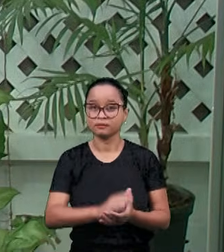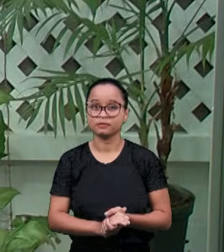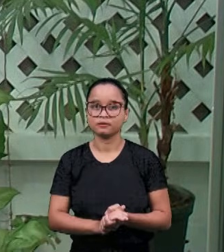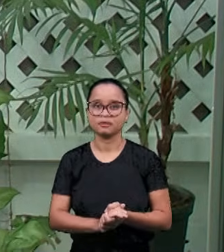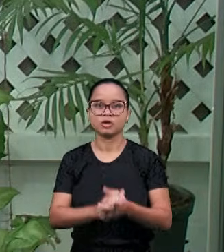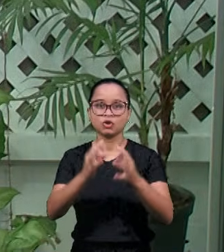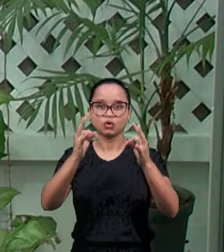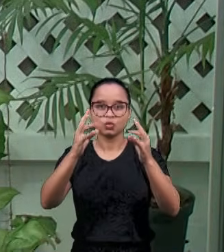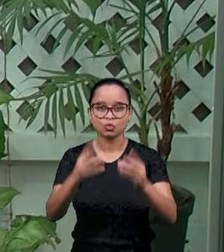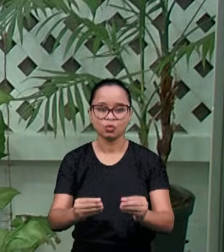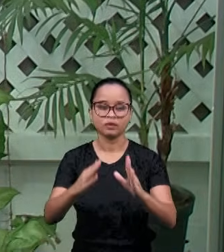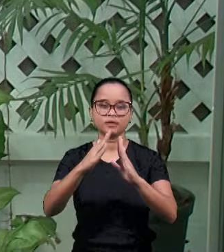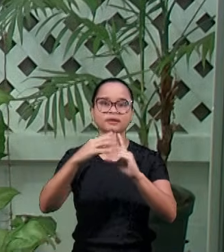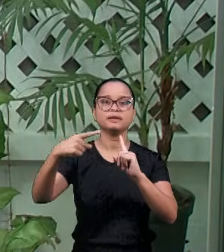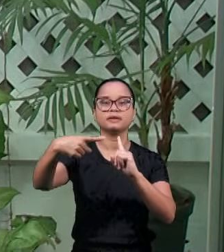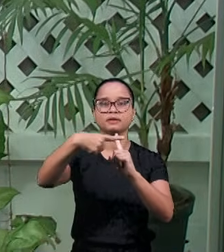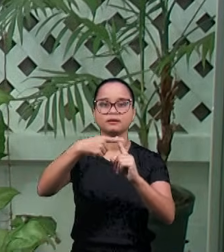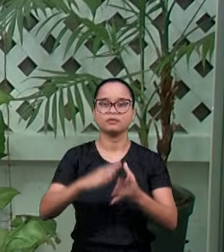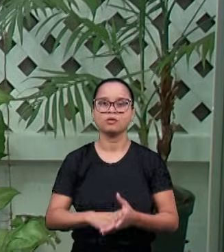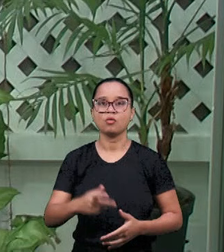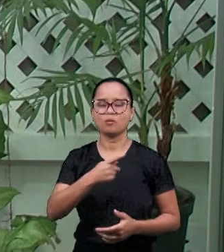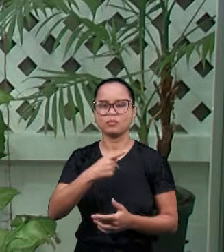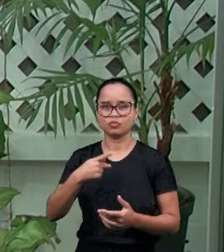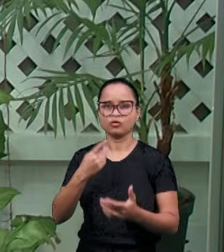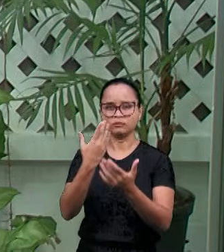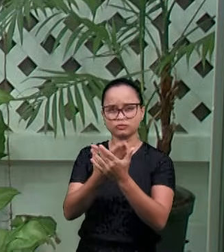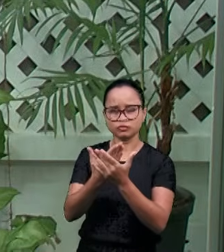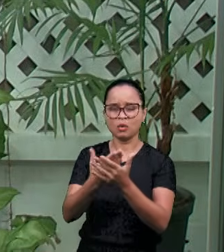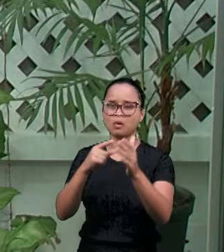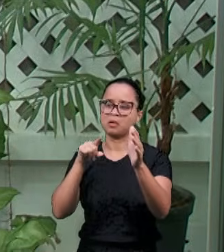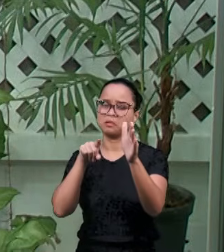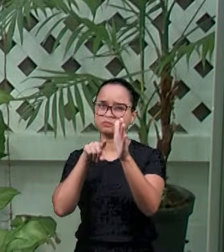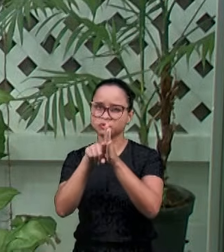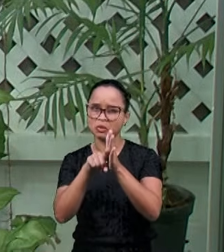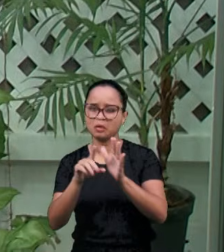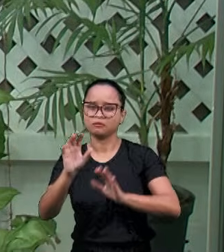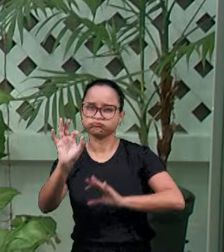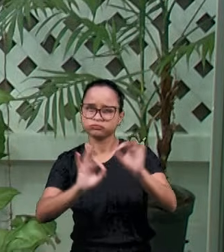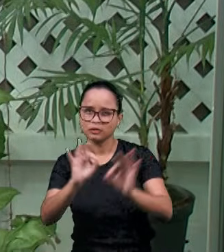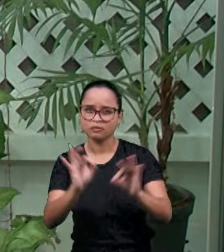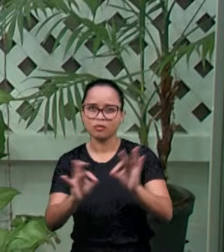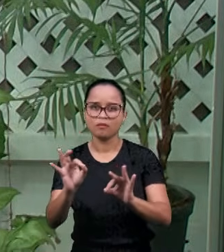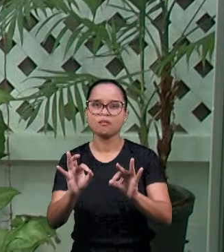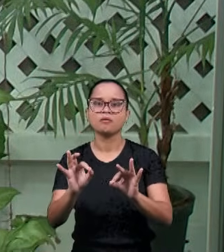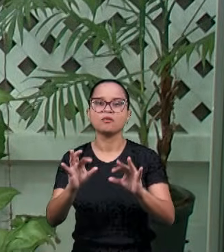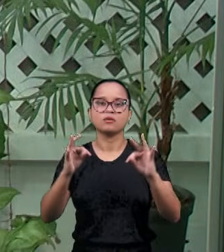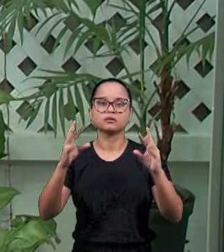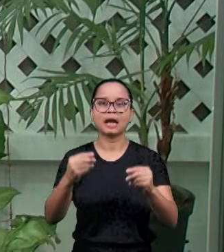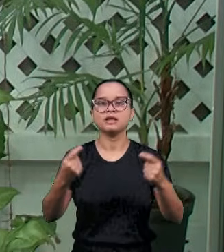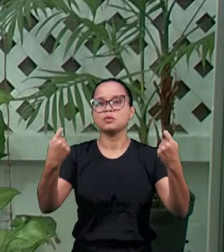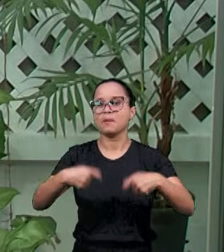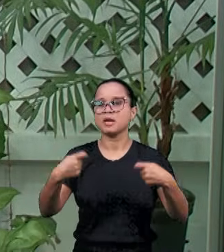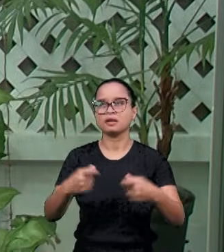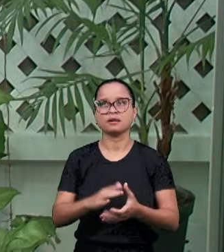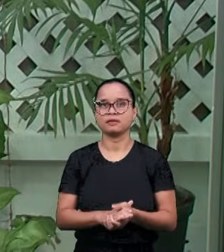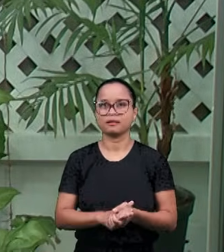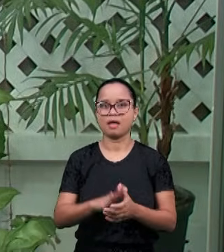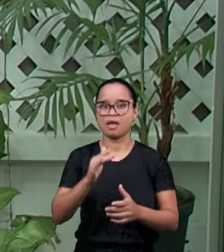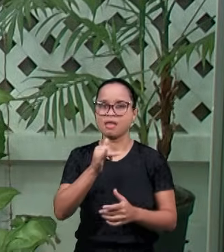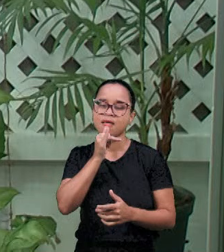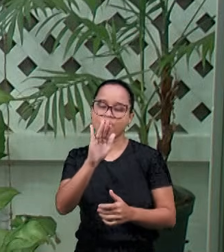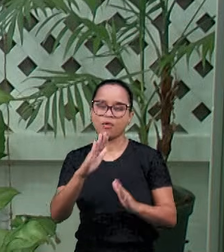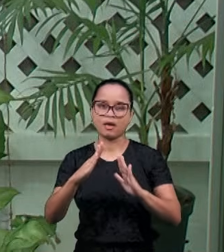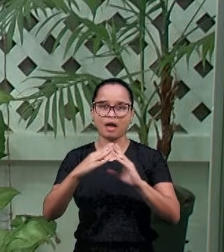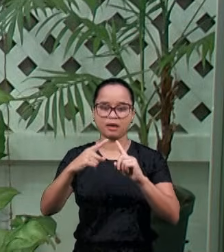donne les réponses qui sont de toute l'église. Le pasteur a fait une étude à préparer. Des fois, on n'a pas besoin